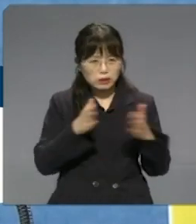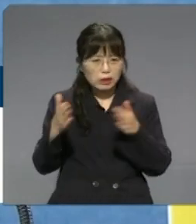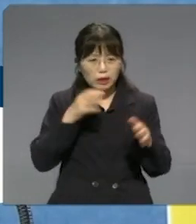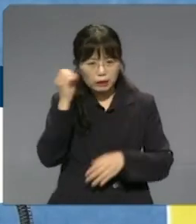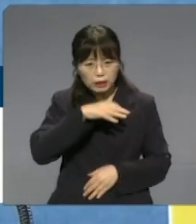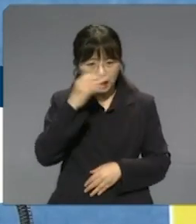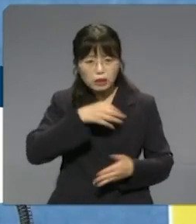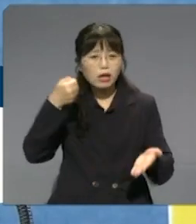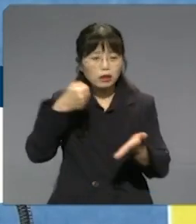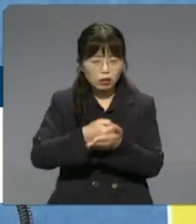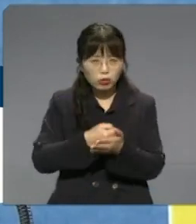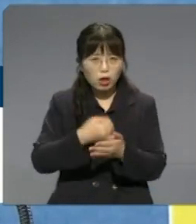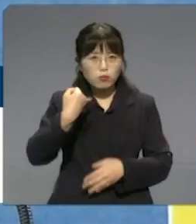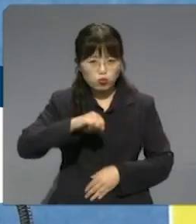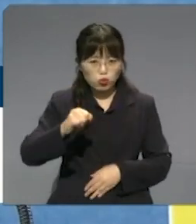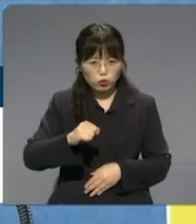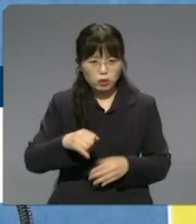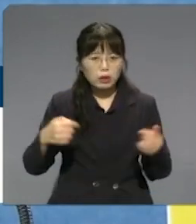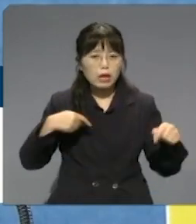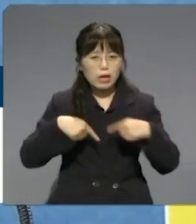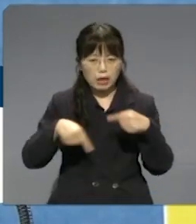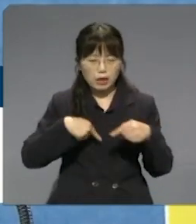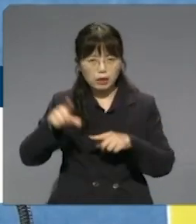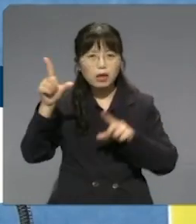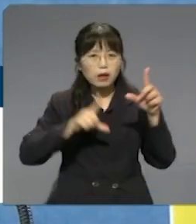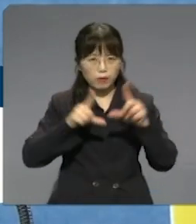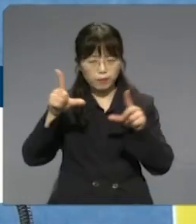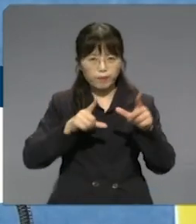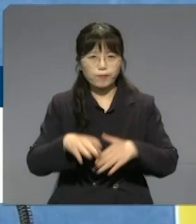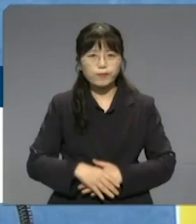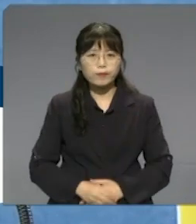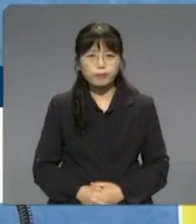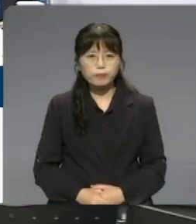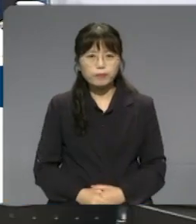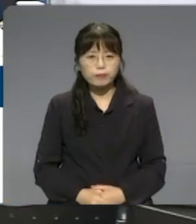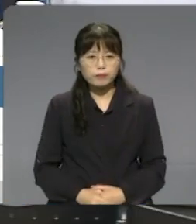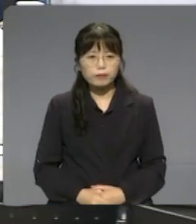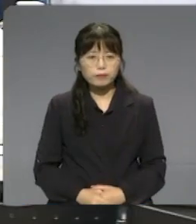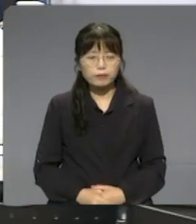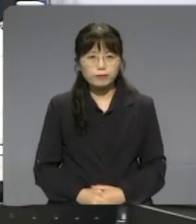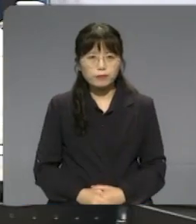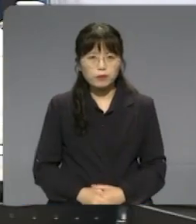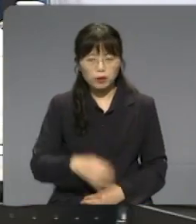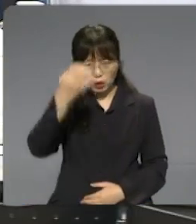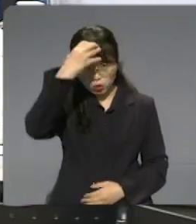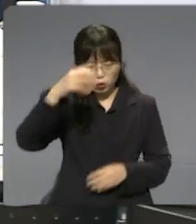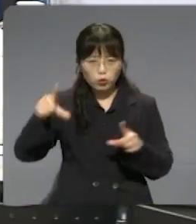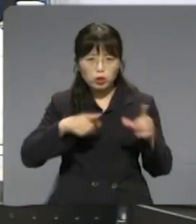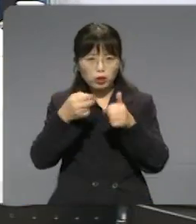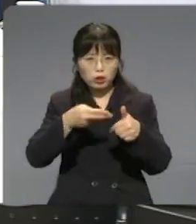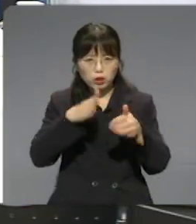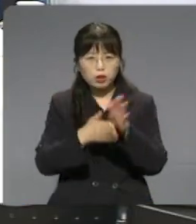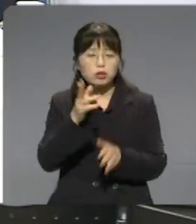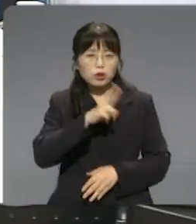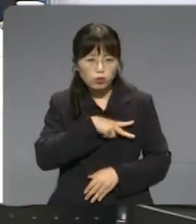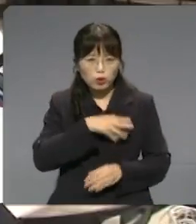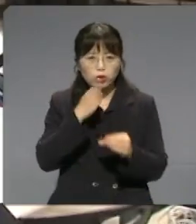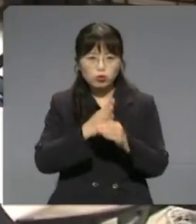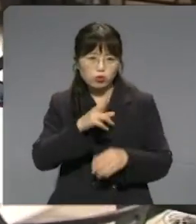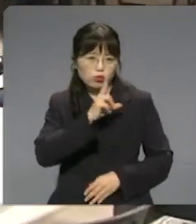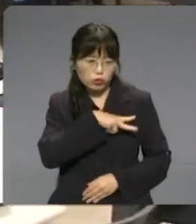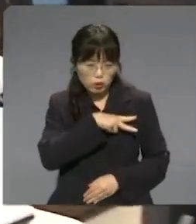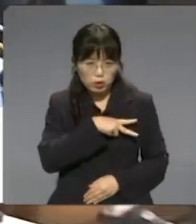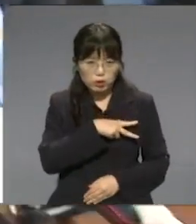주먹구구식으로 결정한 부실 탁상 행정의 전형이다. 영종 지역 인천시 의원과 중구